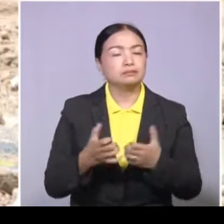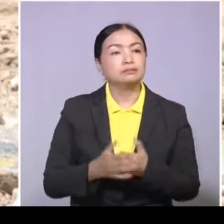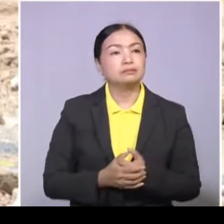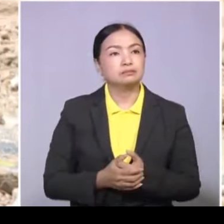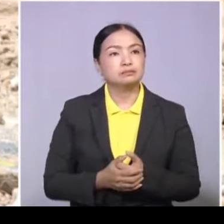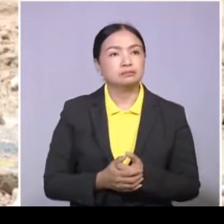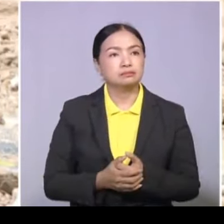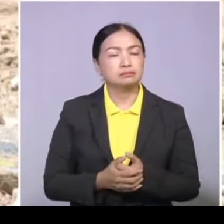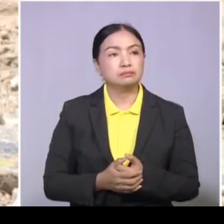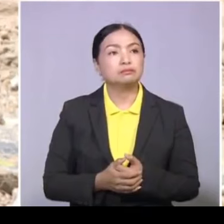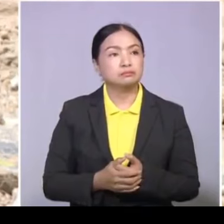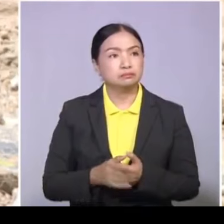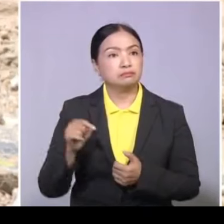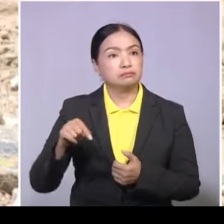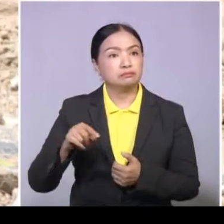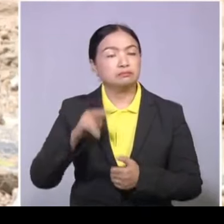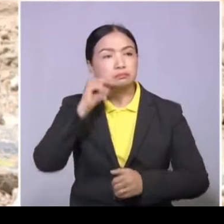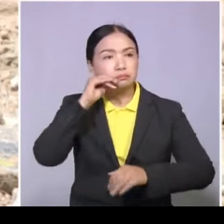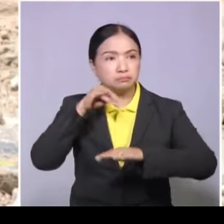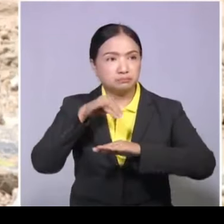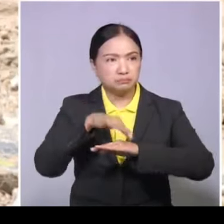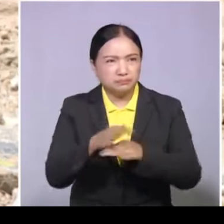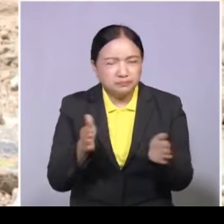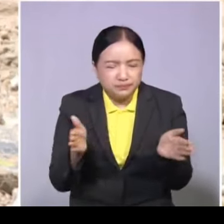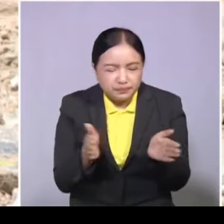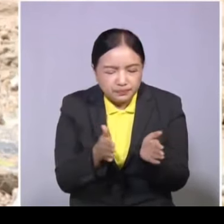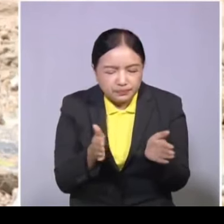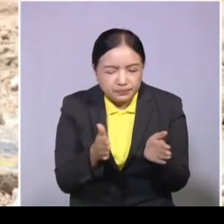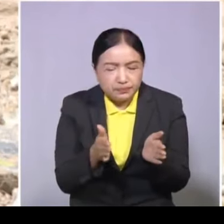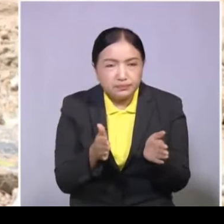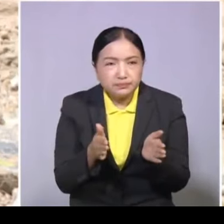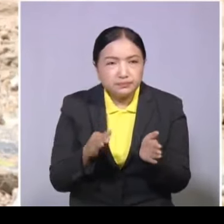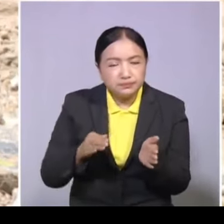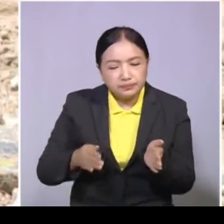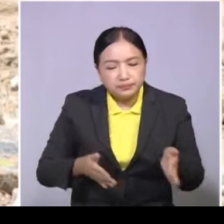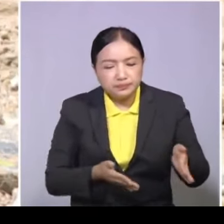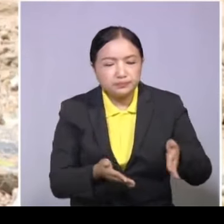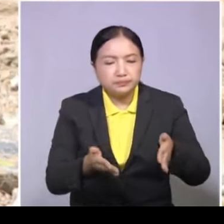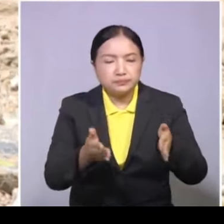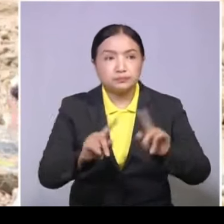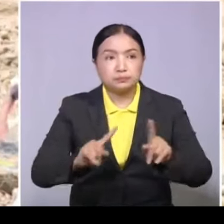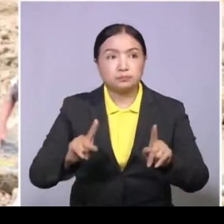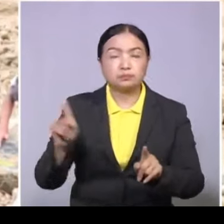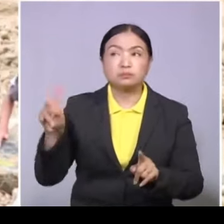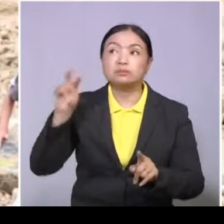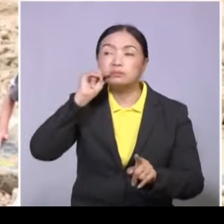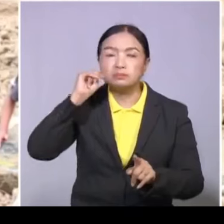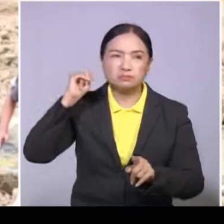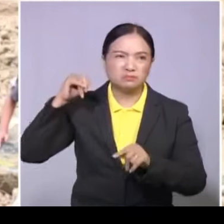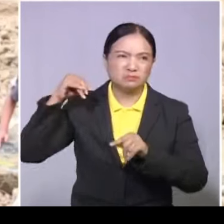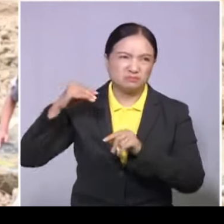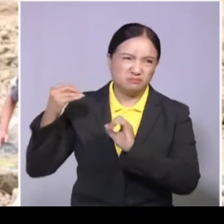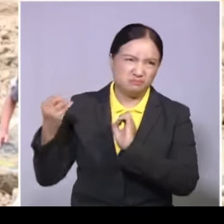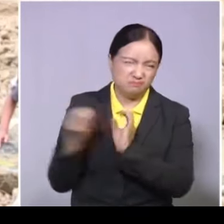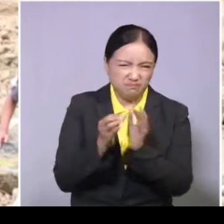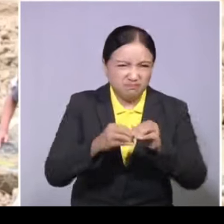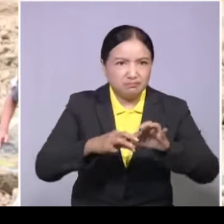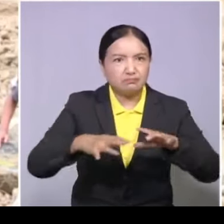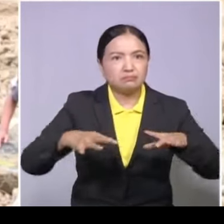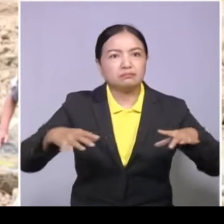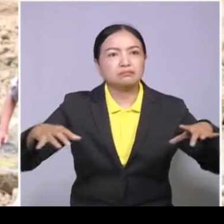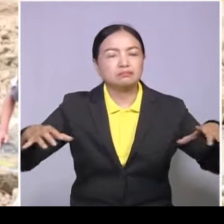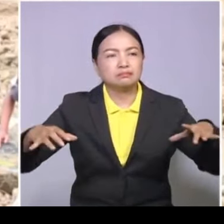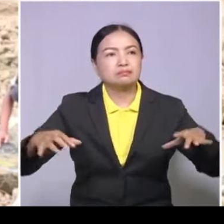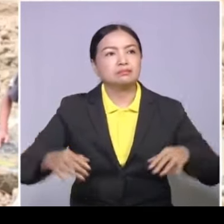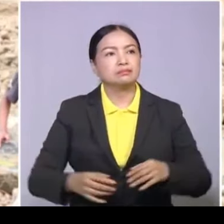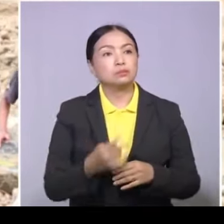บอกว่าเดิมทีน้ำตกเส้นนี้จะแคบมากแต่ว่าความรุนแรงของน้ำที่พัดลงมาเนี่ยทำให้ความกว้างของน้ำตกเป็นอย่างที่เห็นแล้วด้านหลังนะคะถ้